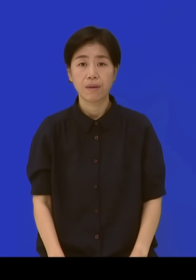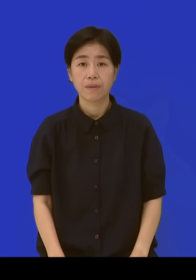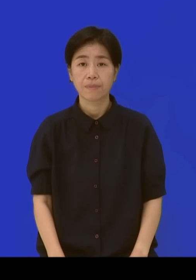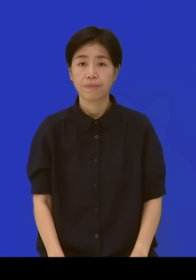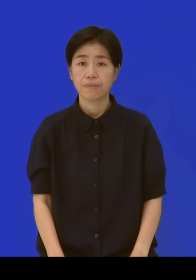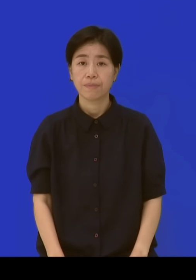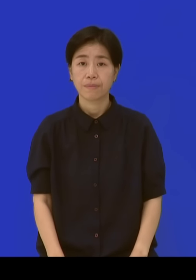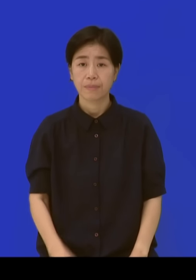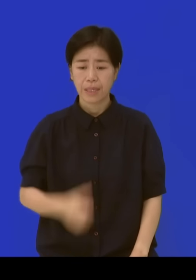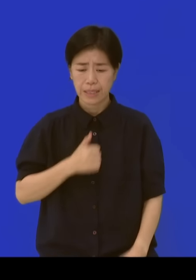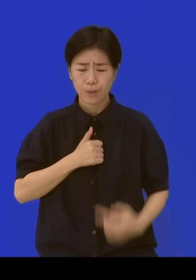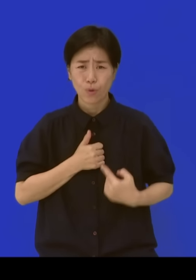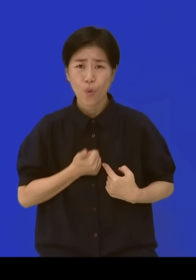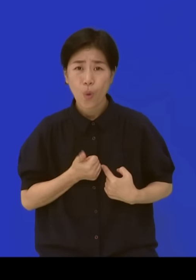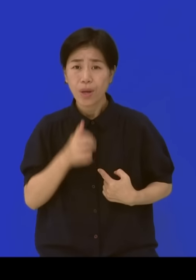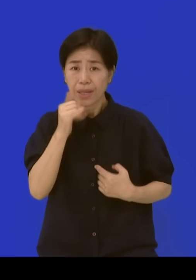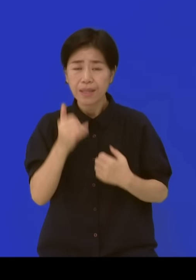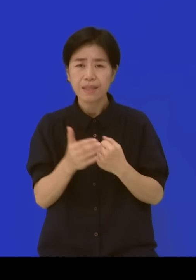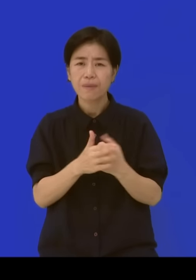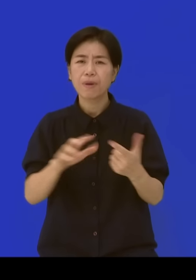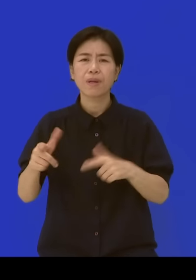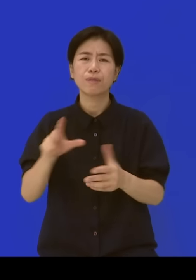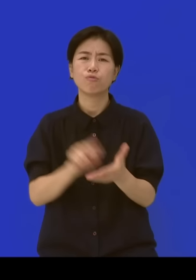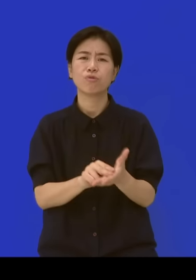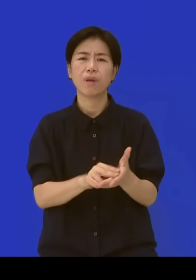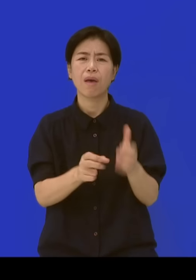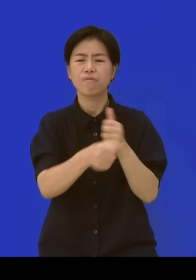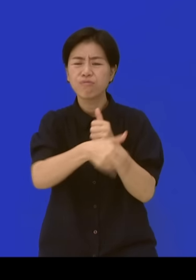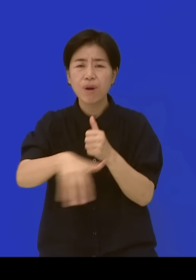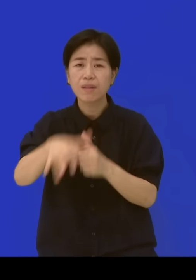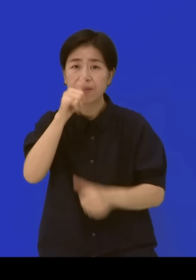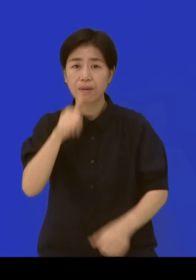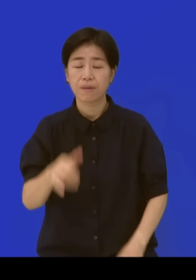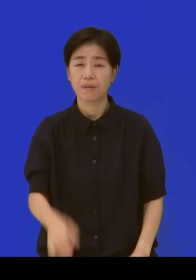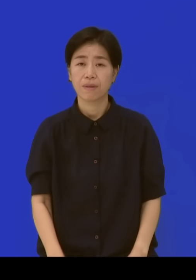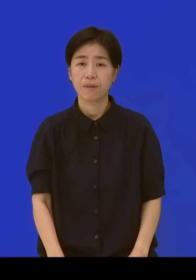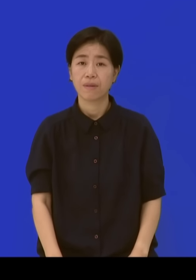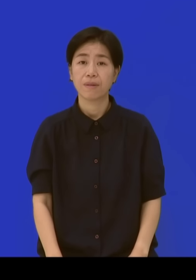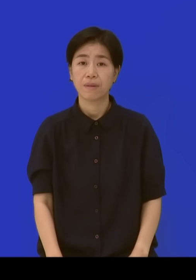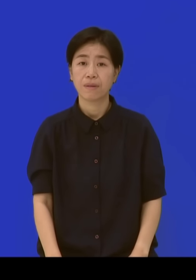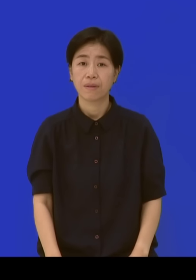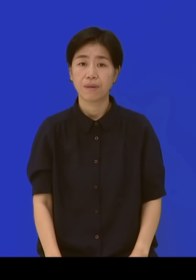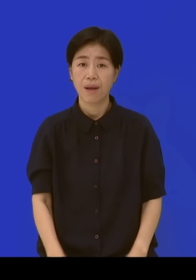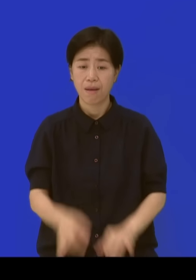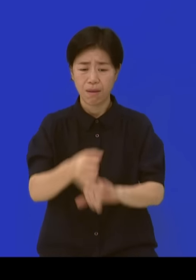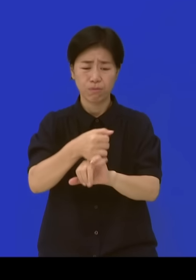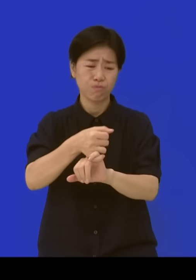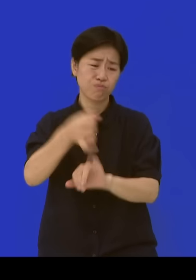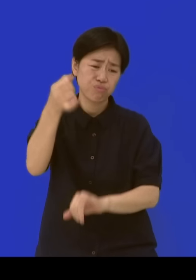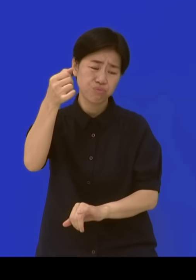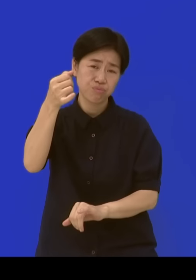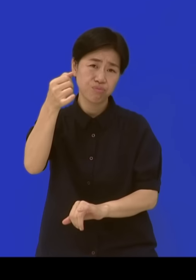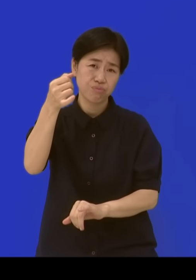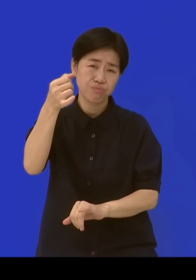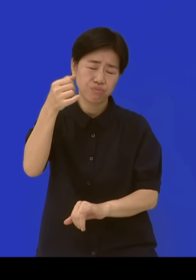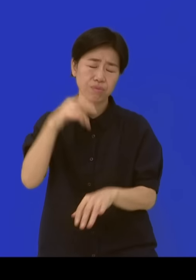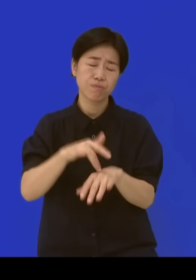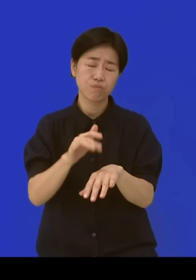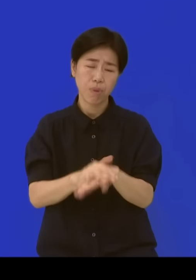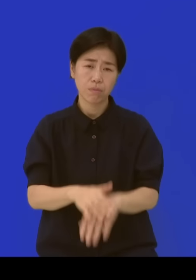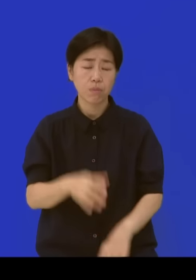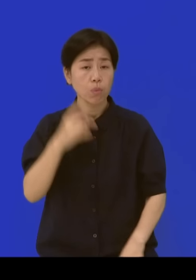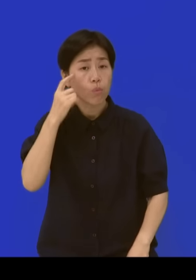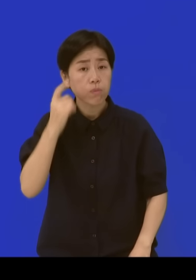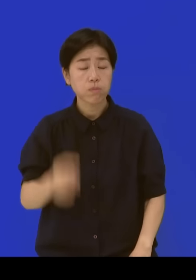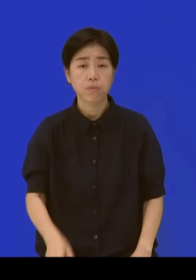사실은 자존감이 낮은 거에서 이제 여러 문제들이 파생이 되는데 네네. 그것 중에 하나가 이제 약속을 잘 안 지키게 되는 거. 왜 약속을 안